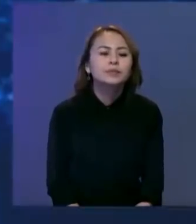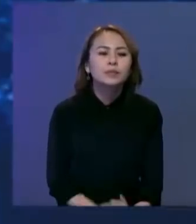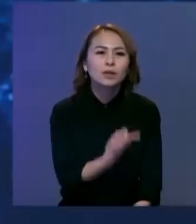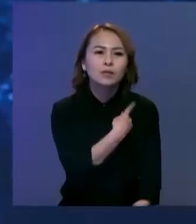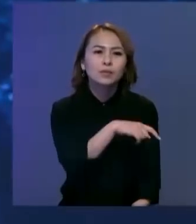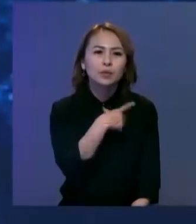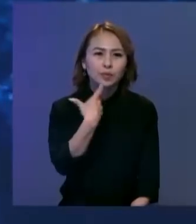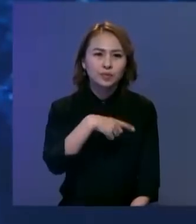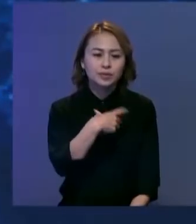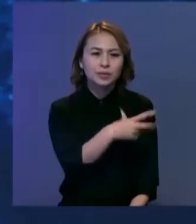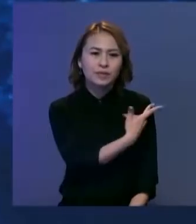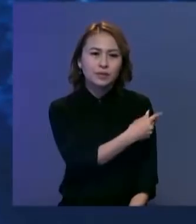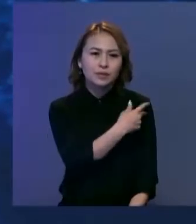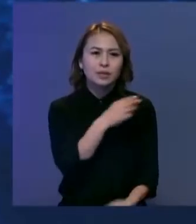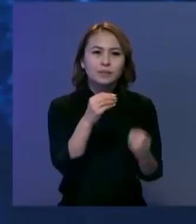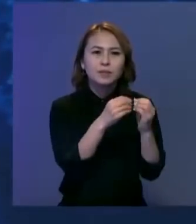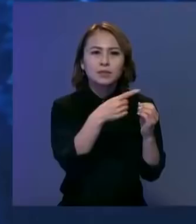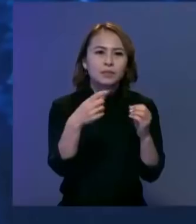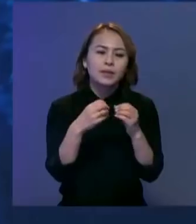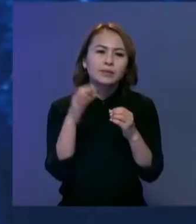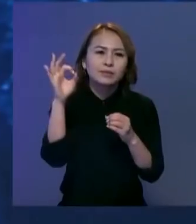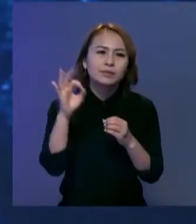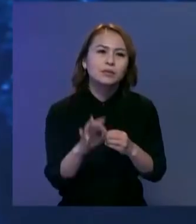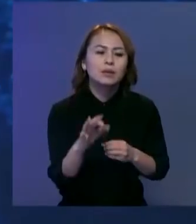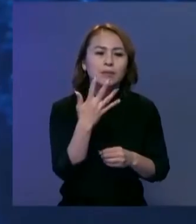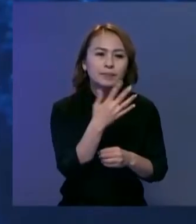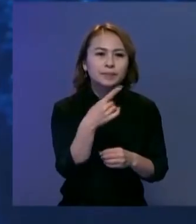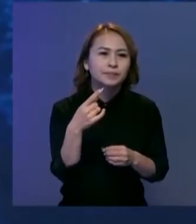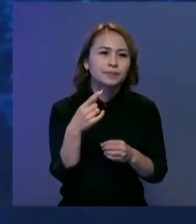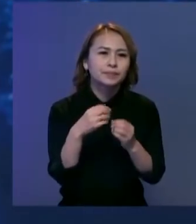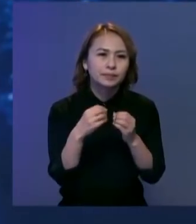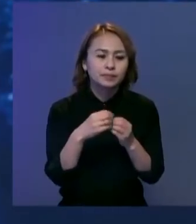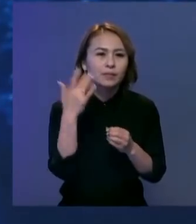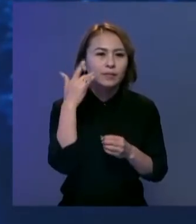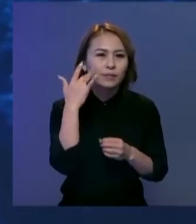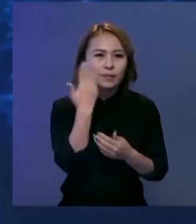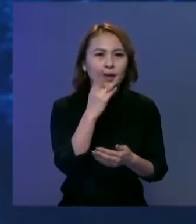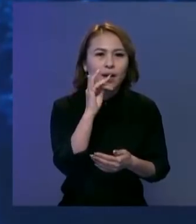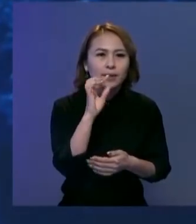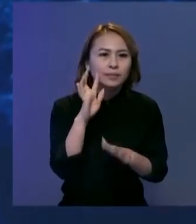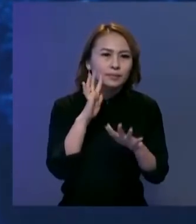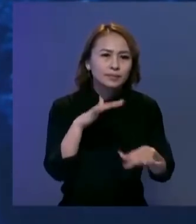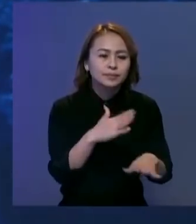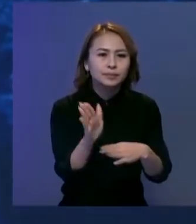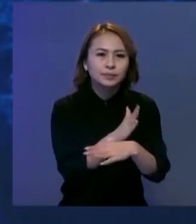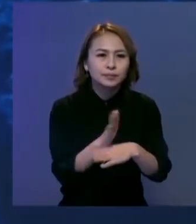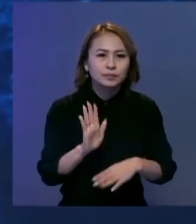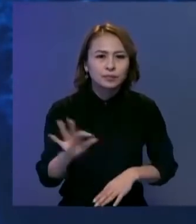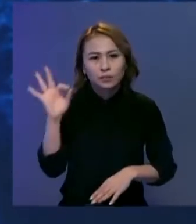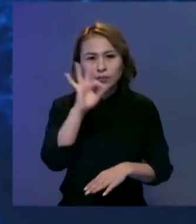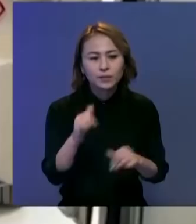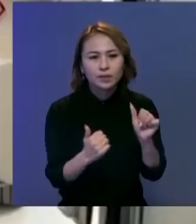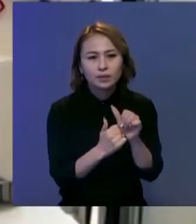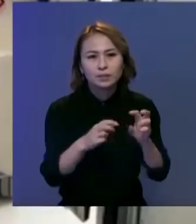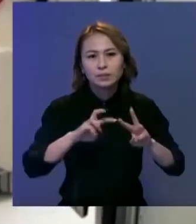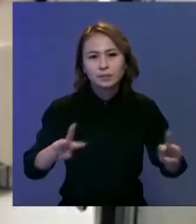Испания өзінің вакцинасының 5-10%-ын Латин-Америкасы мен қариптенізі аймағындағы елдерге бөлмекші. Бұл